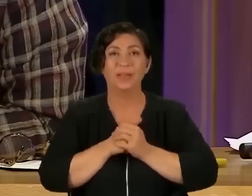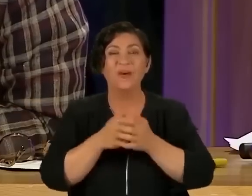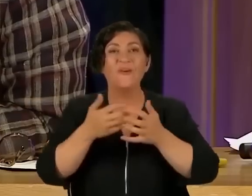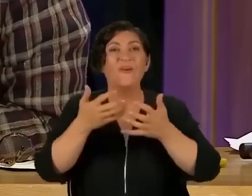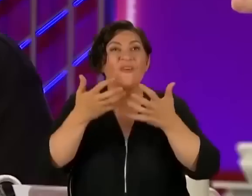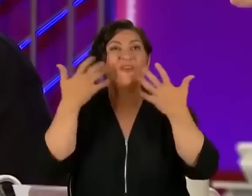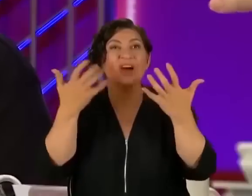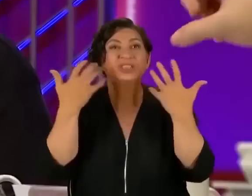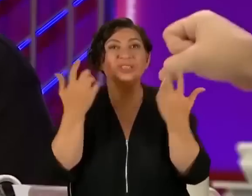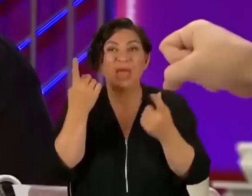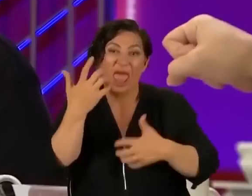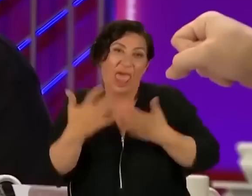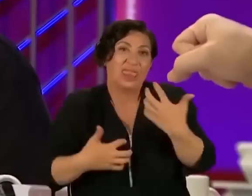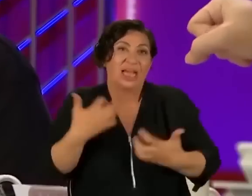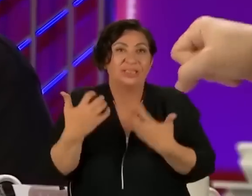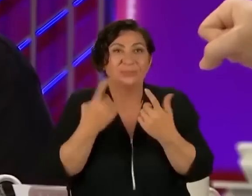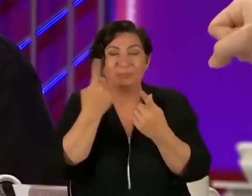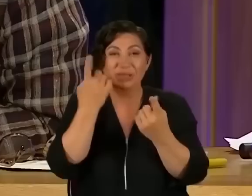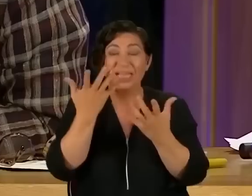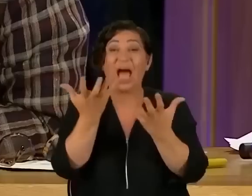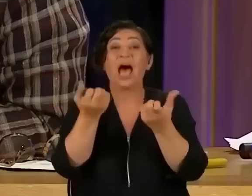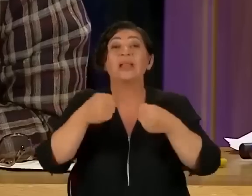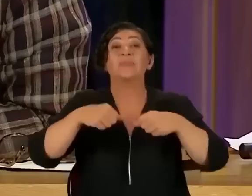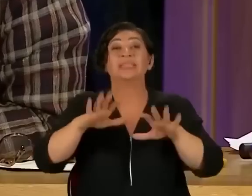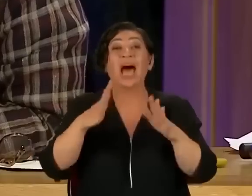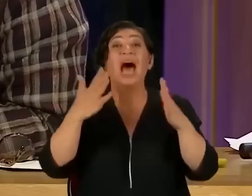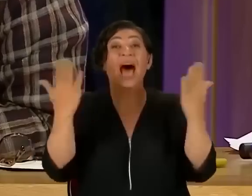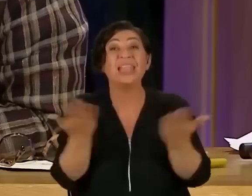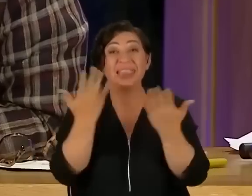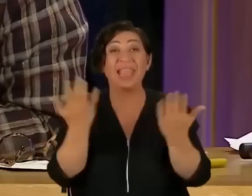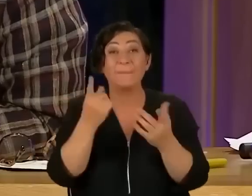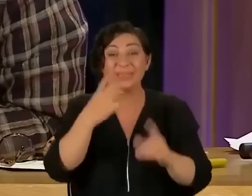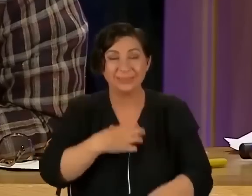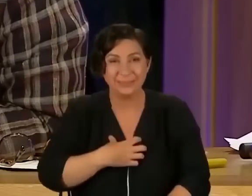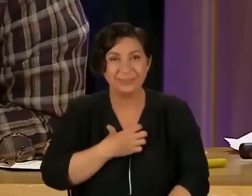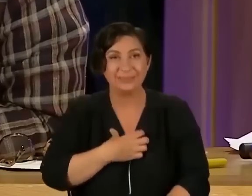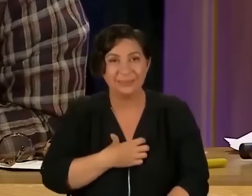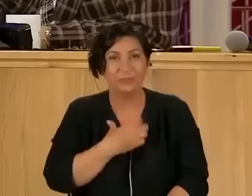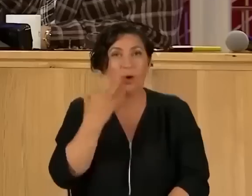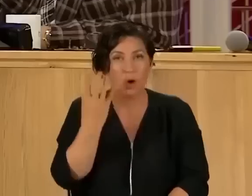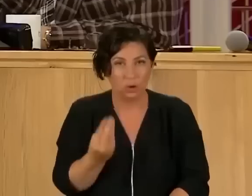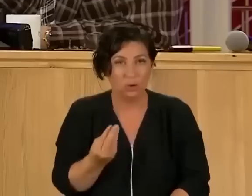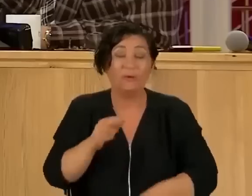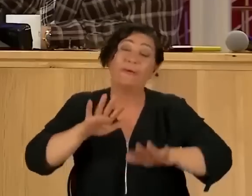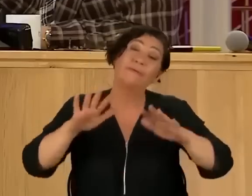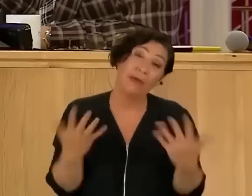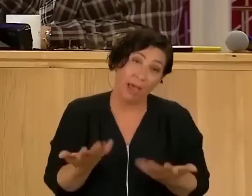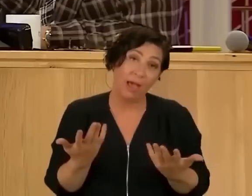vahşi bir şekilde ya da enerjik bir şekilde almadığı, hatta biraz tedirgin geldiği ya